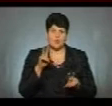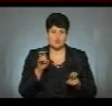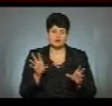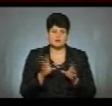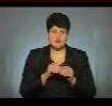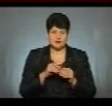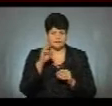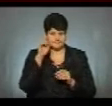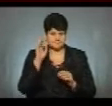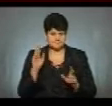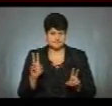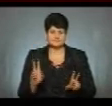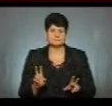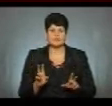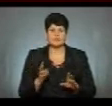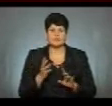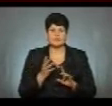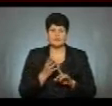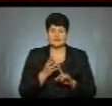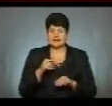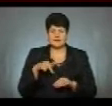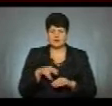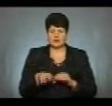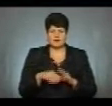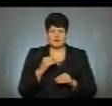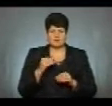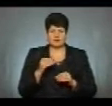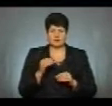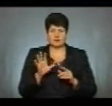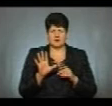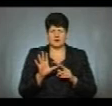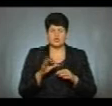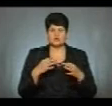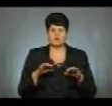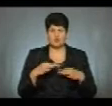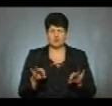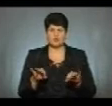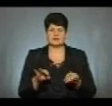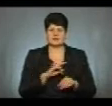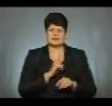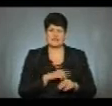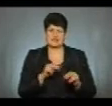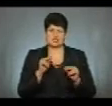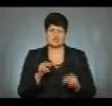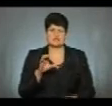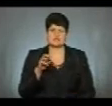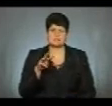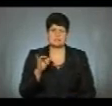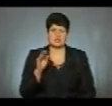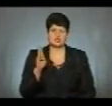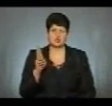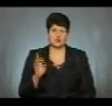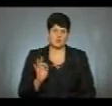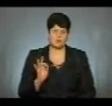з «Батьківщиною», потім «Не піду на вибори», «Свобода» і «Сила і честь» Смішка. Ну, от